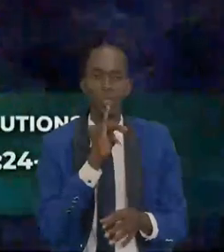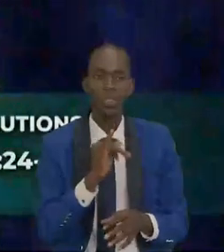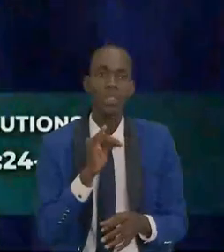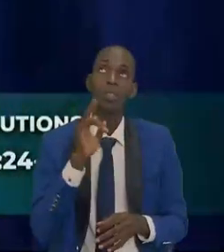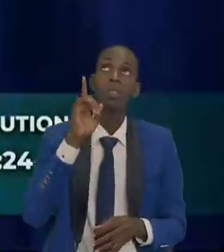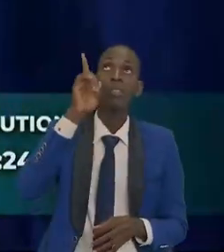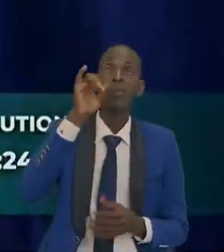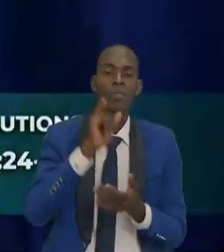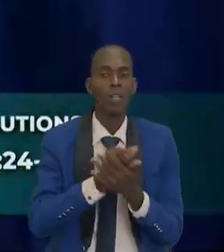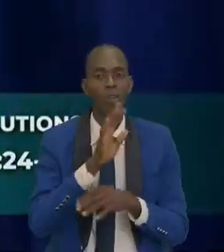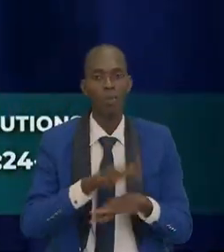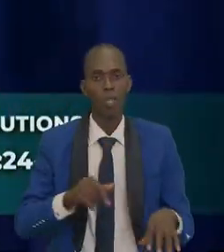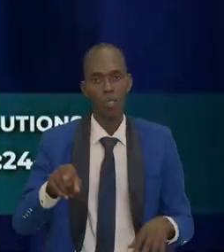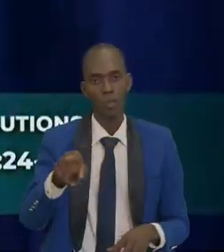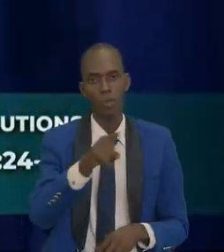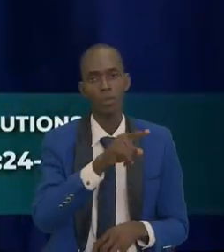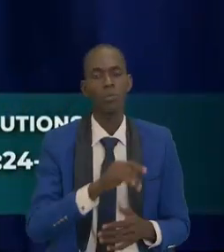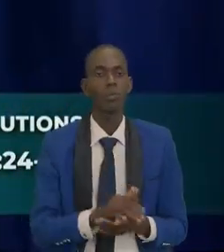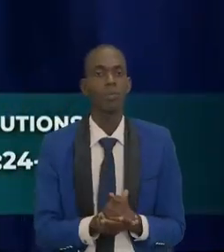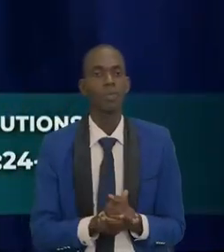Celui qui vous a appelé est fidèle.